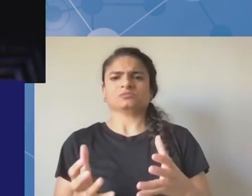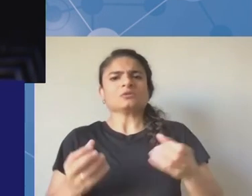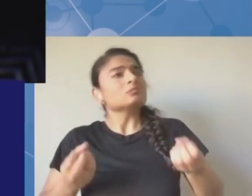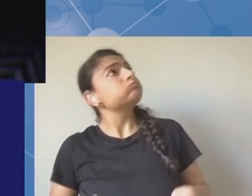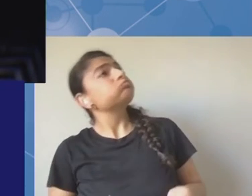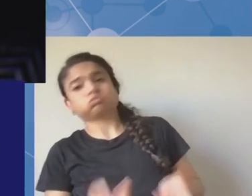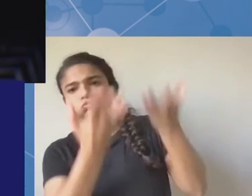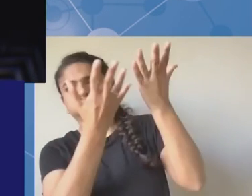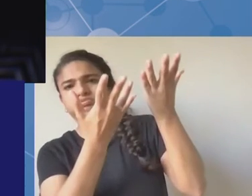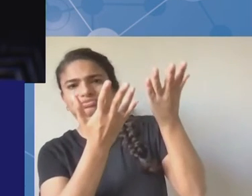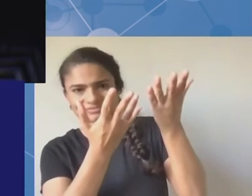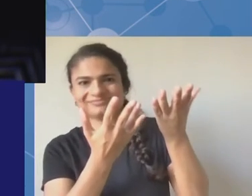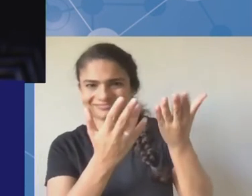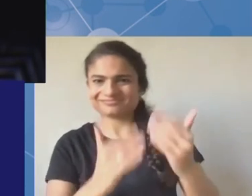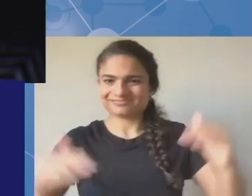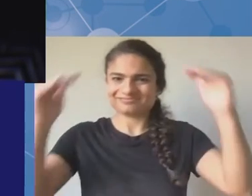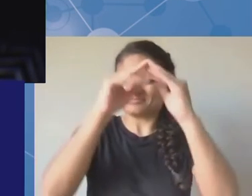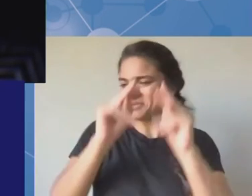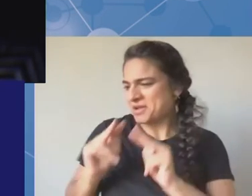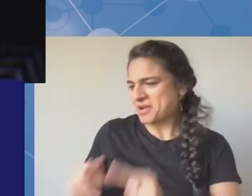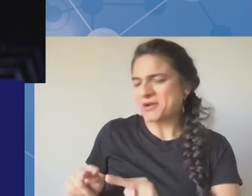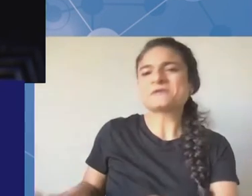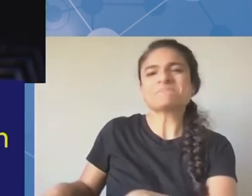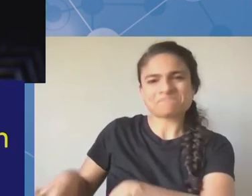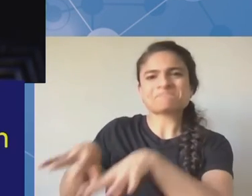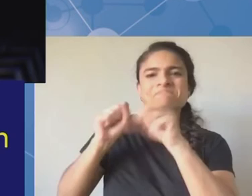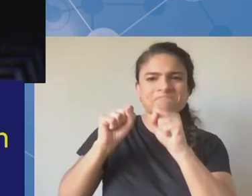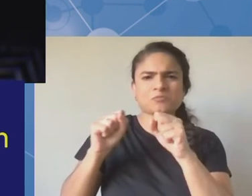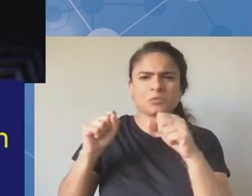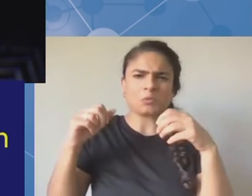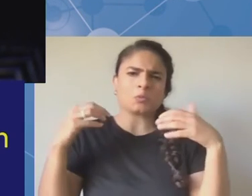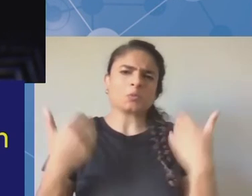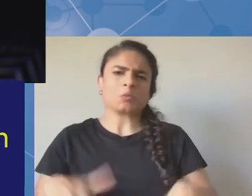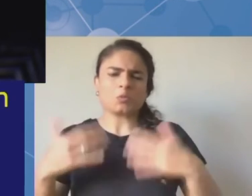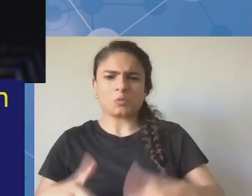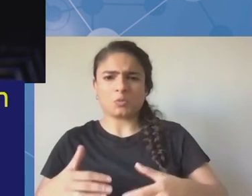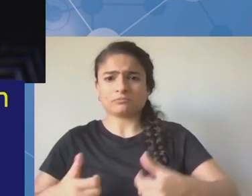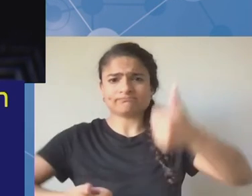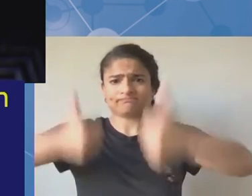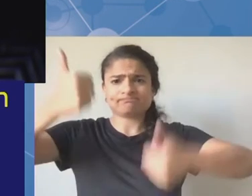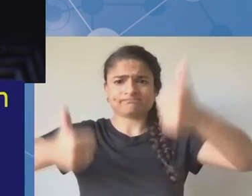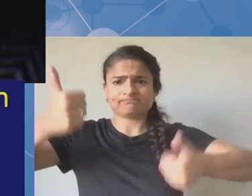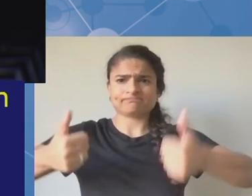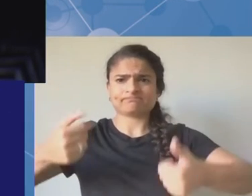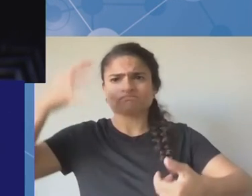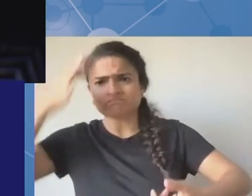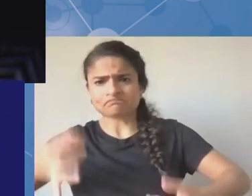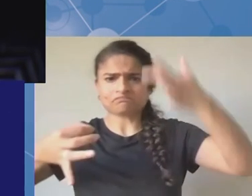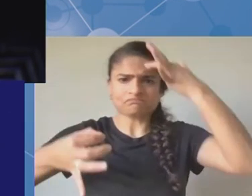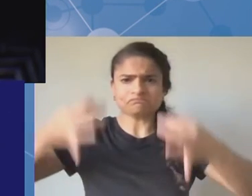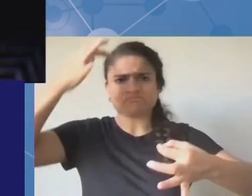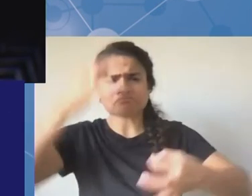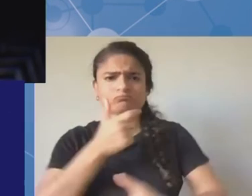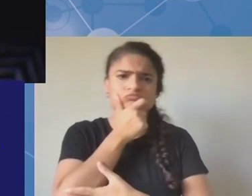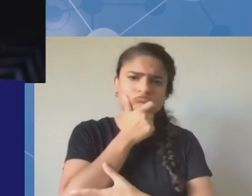деятельности. Вы заботитесь о том, чтобы мы все могли услышать голос каждого человека, кто с нами